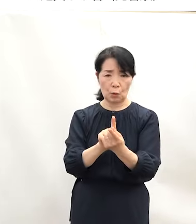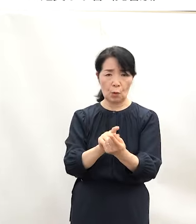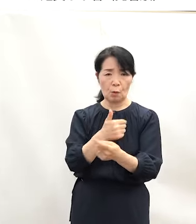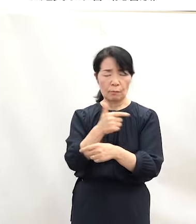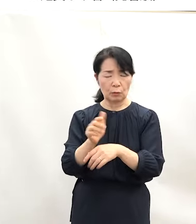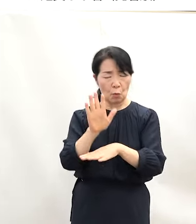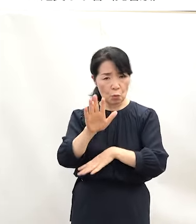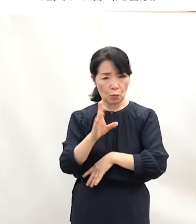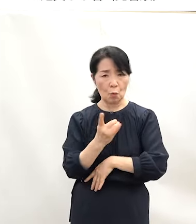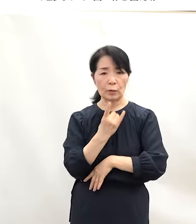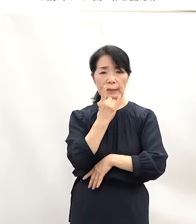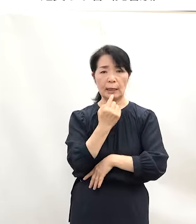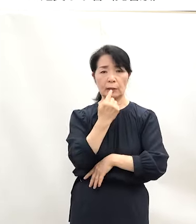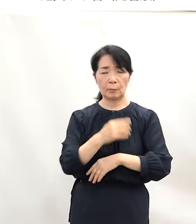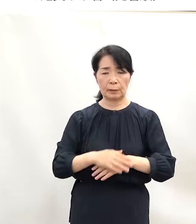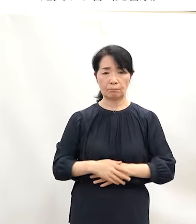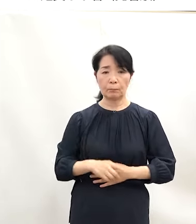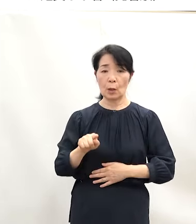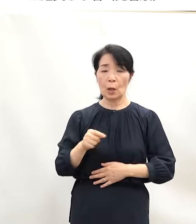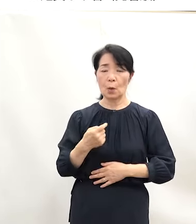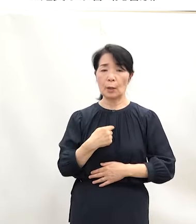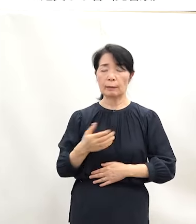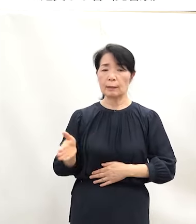。私からは以上です。